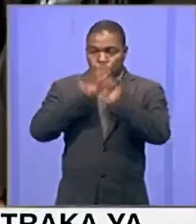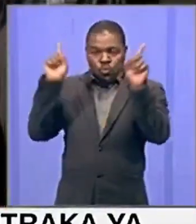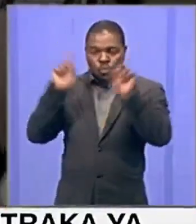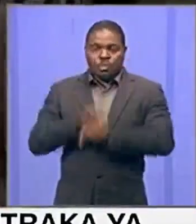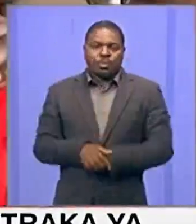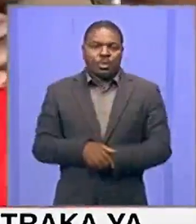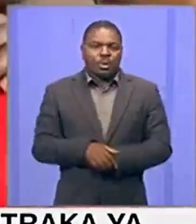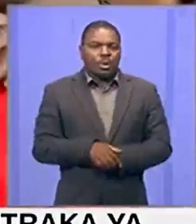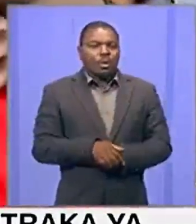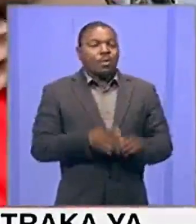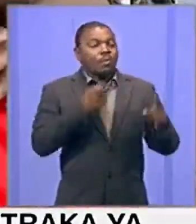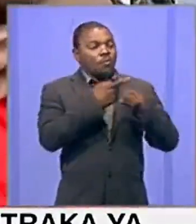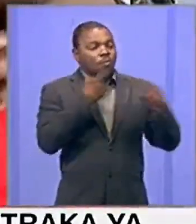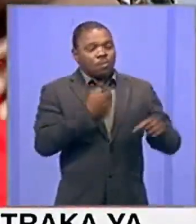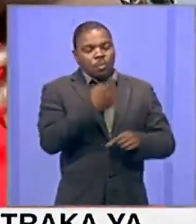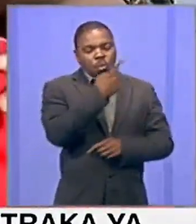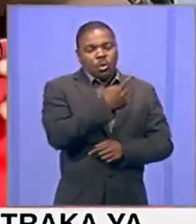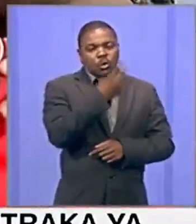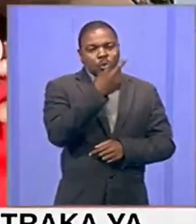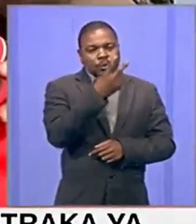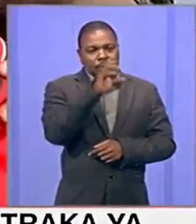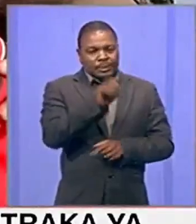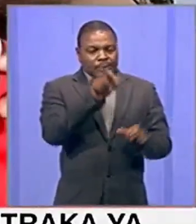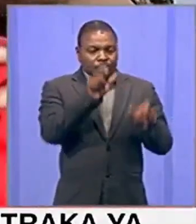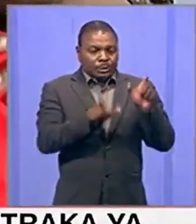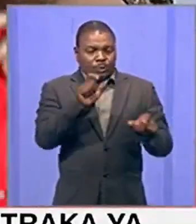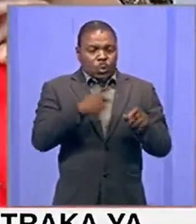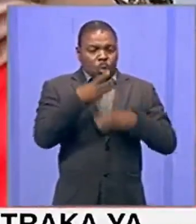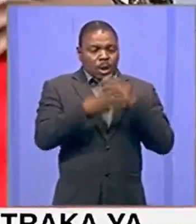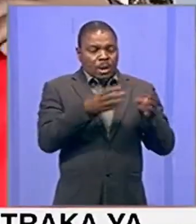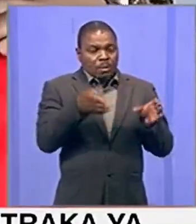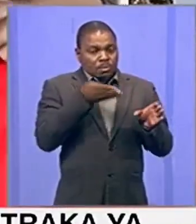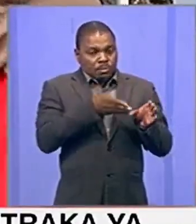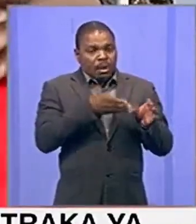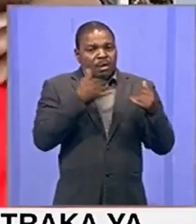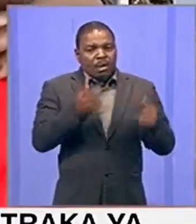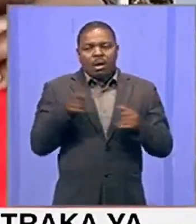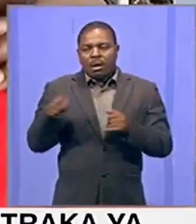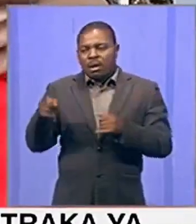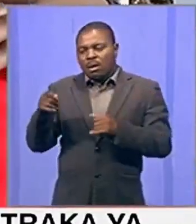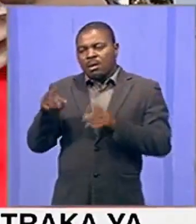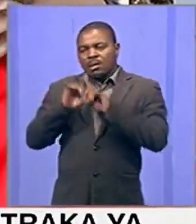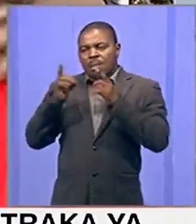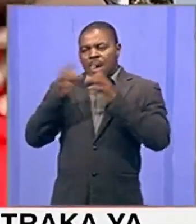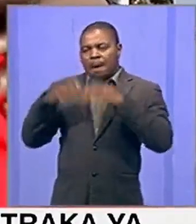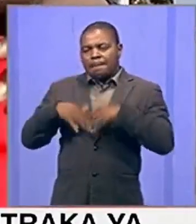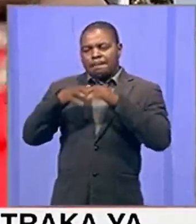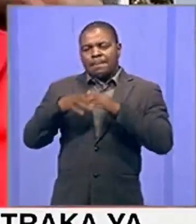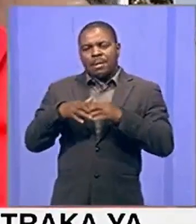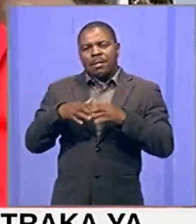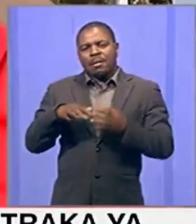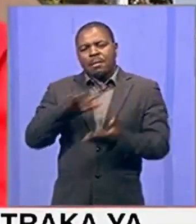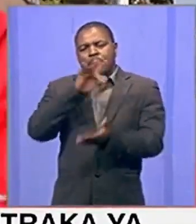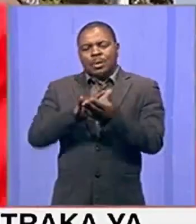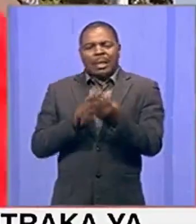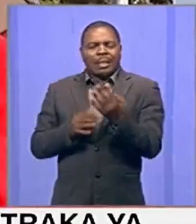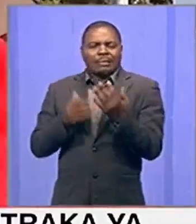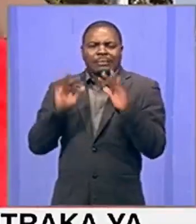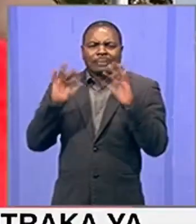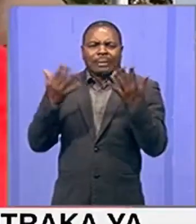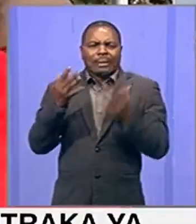of 120 ya batho ba hirileng mo, they only created, let's say, 10 posts.